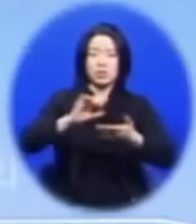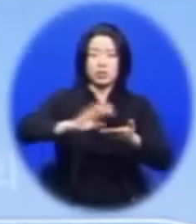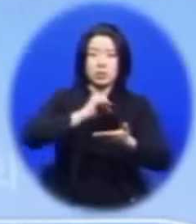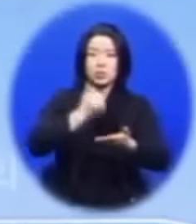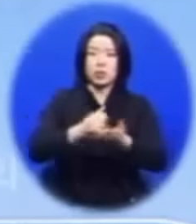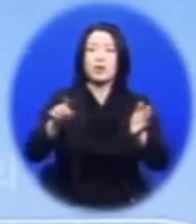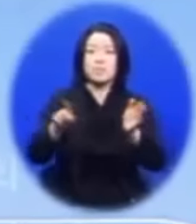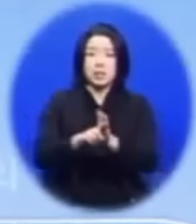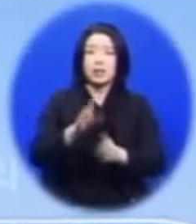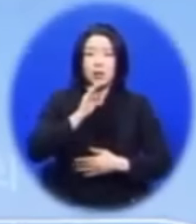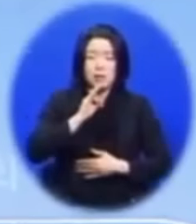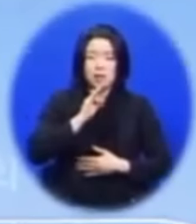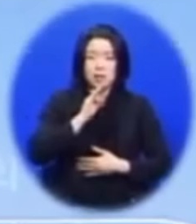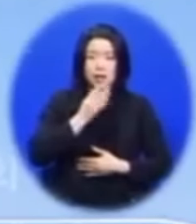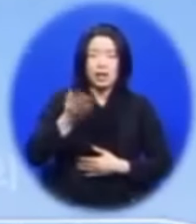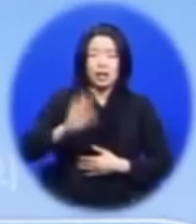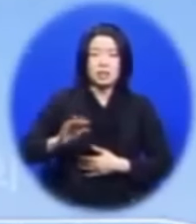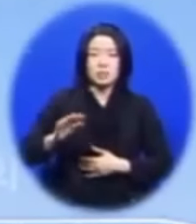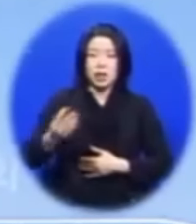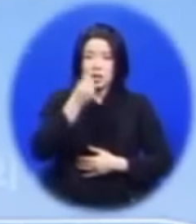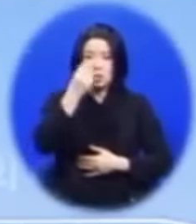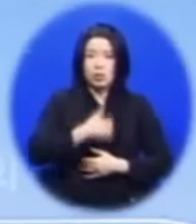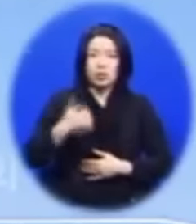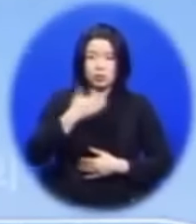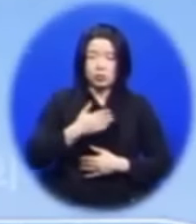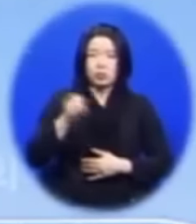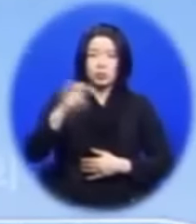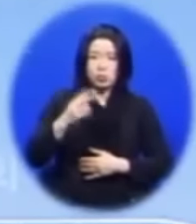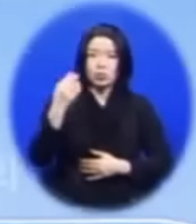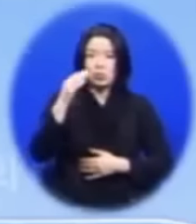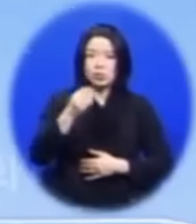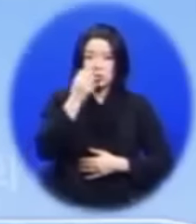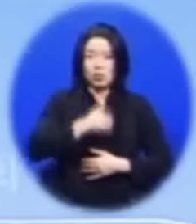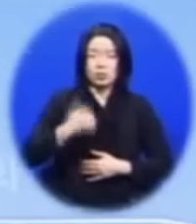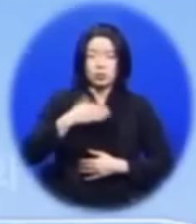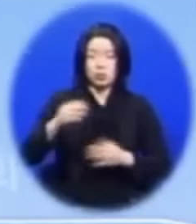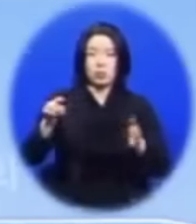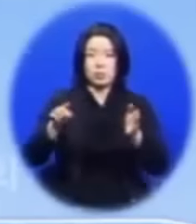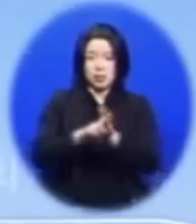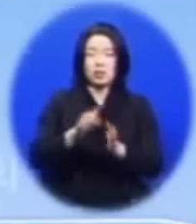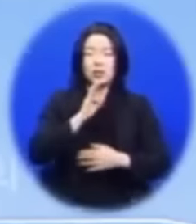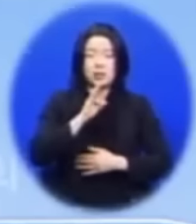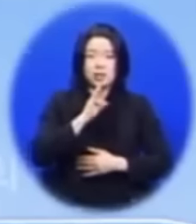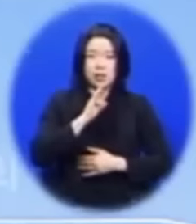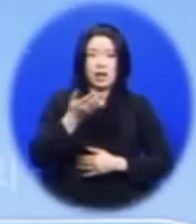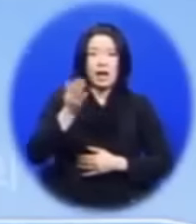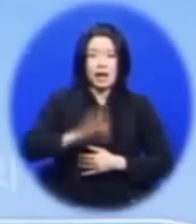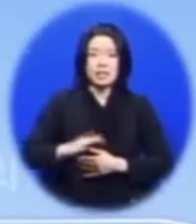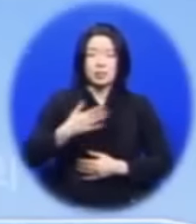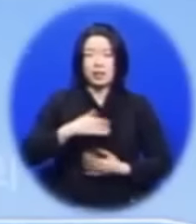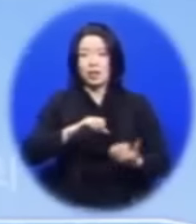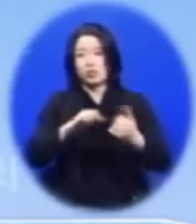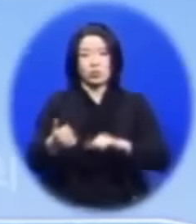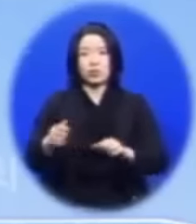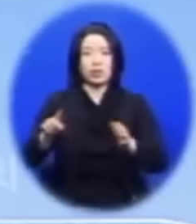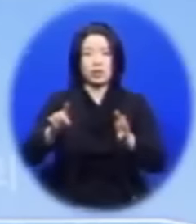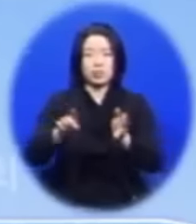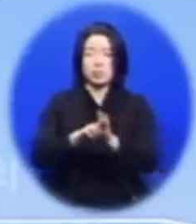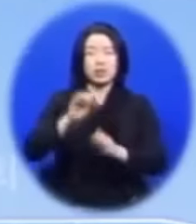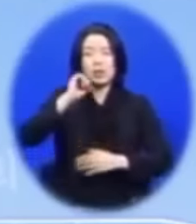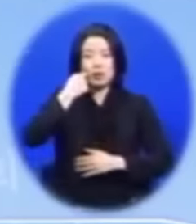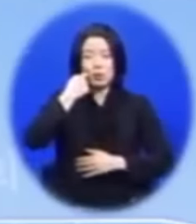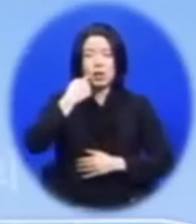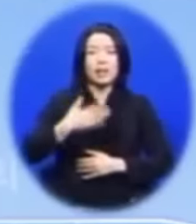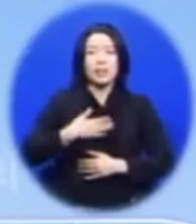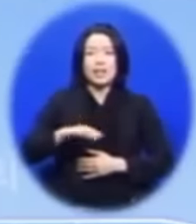거고 예수님의 성육신 믿는 거예요 그런데 나는 죽었다는게 안 믿어져 나는 진짜